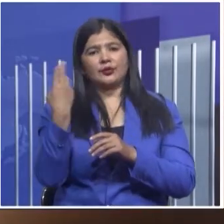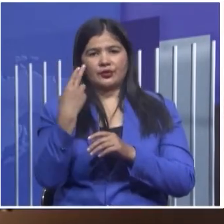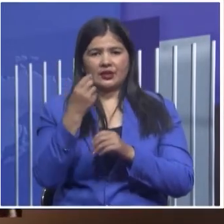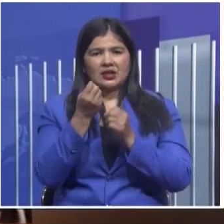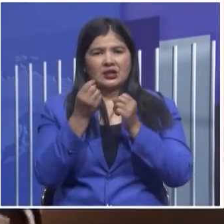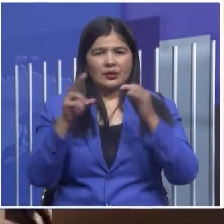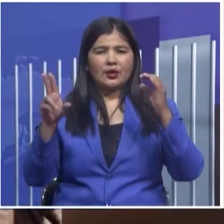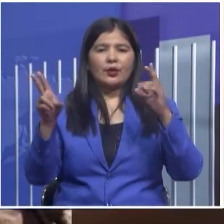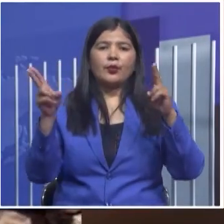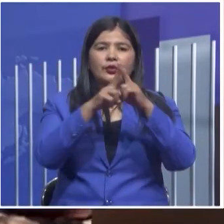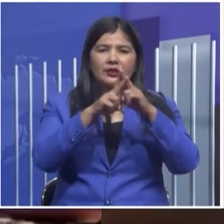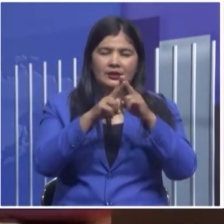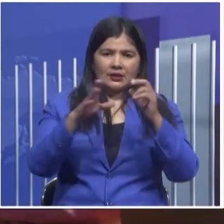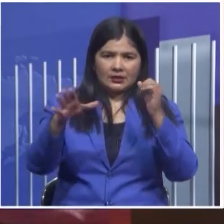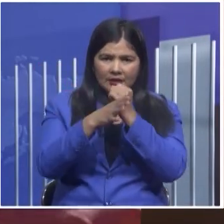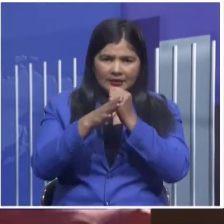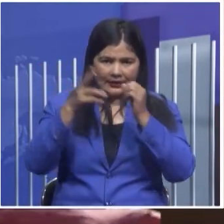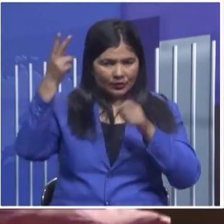भौतिक संरचनाहरूमा क्षति।